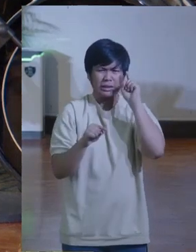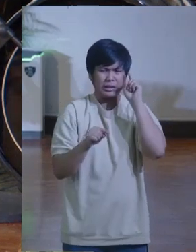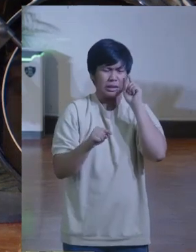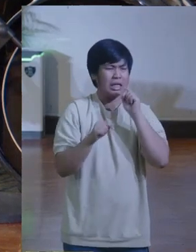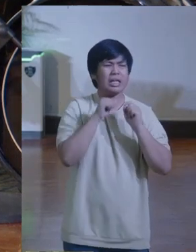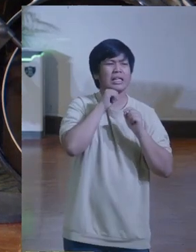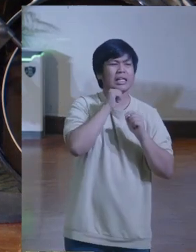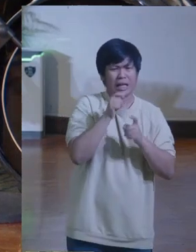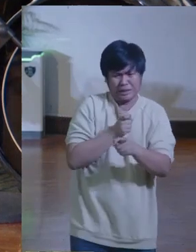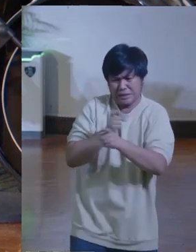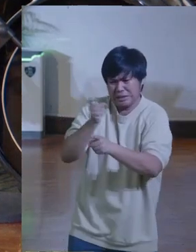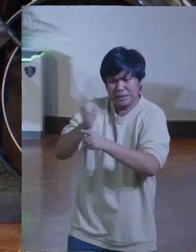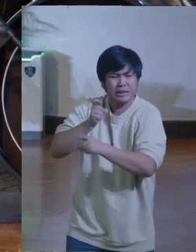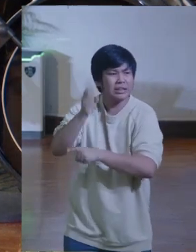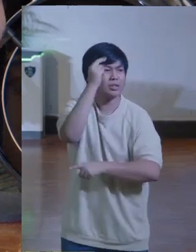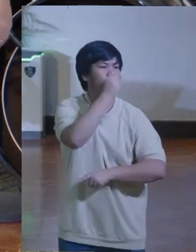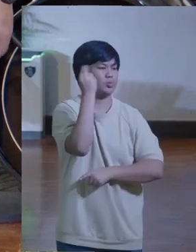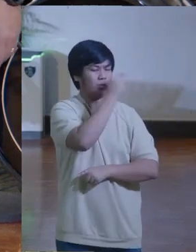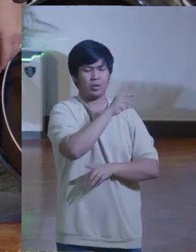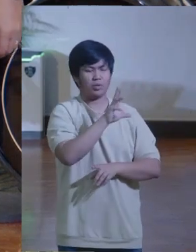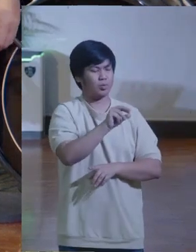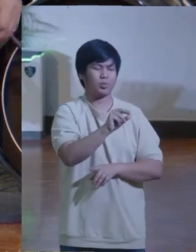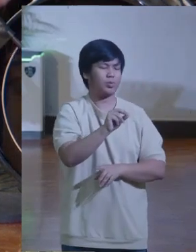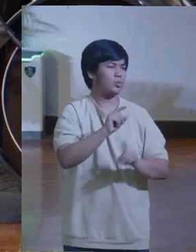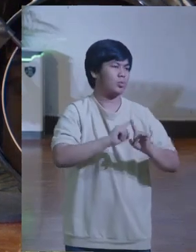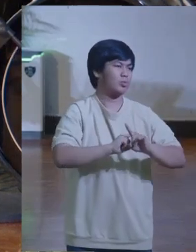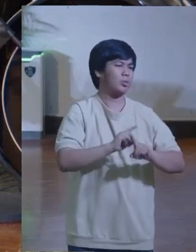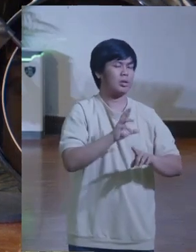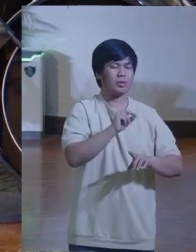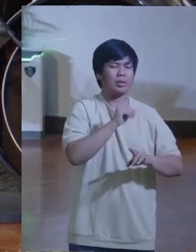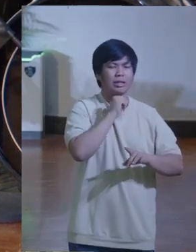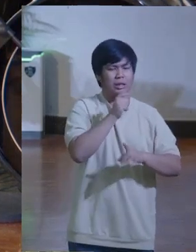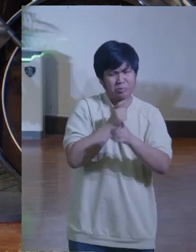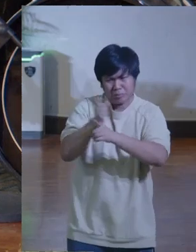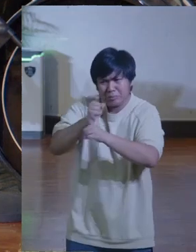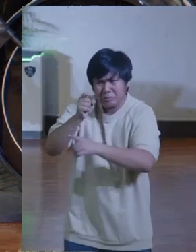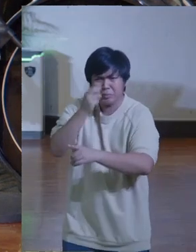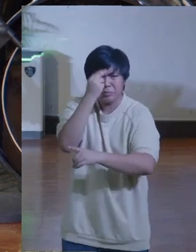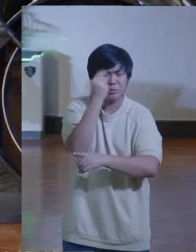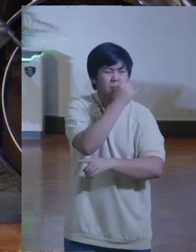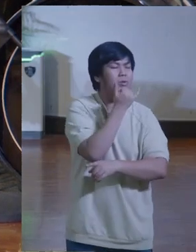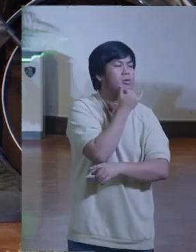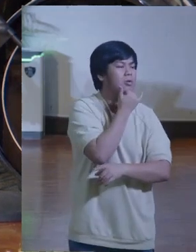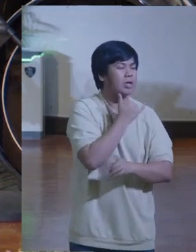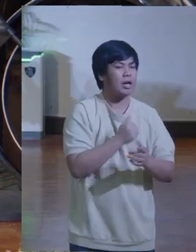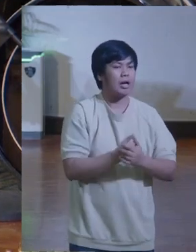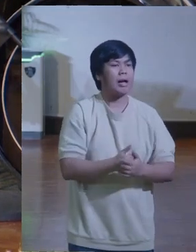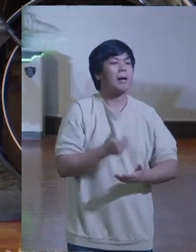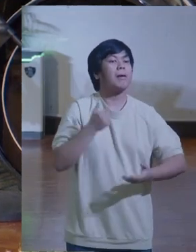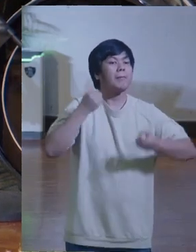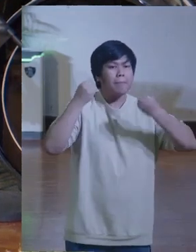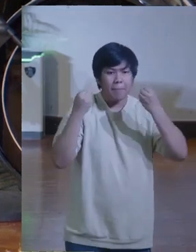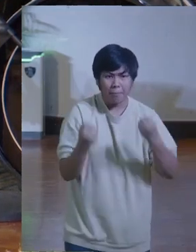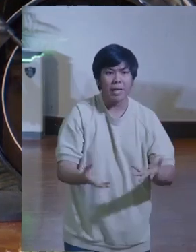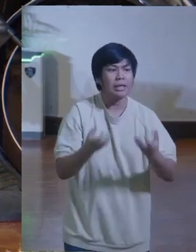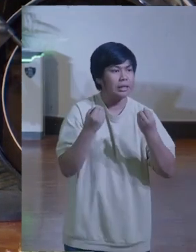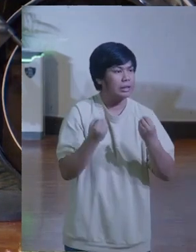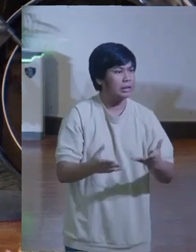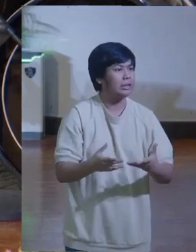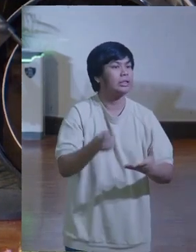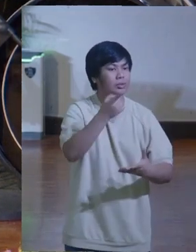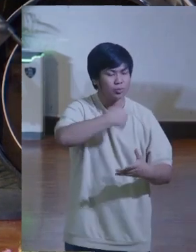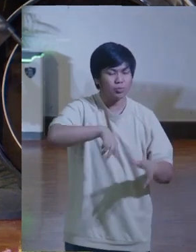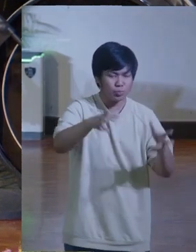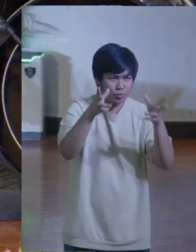inaatake ang ating mga kaibigan na Romano-Katoliko. Sila po ay marami sa kanila ay nakikinig sa